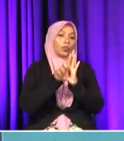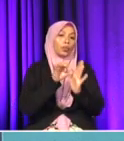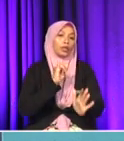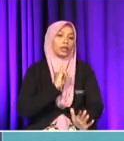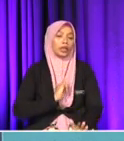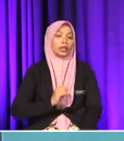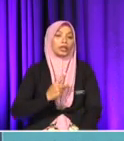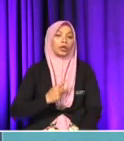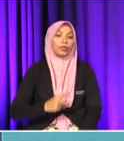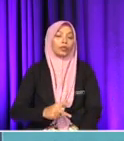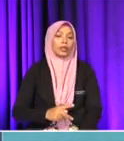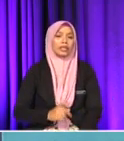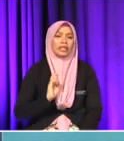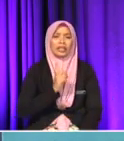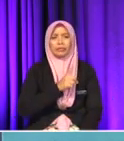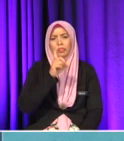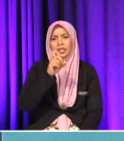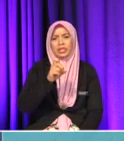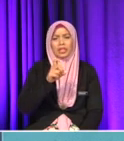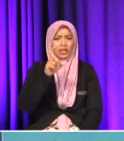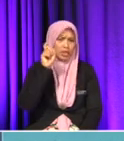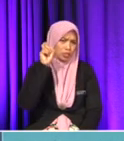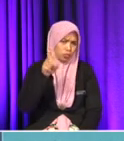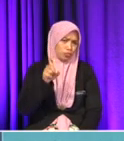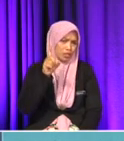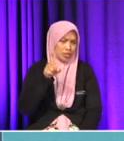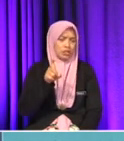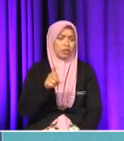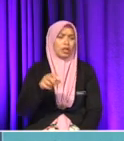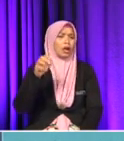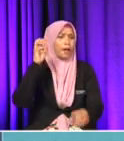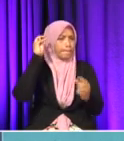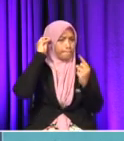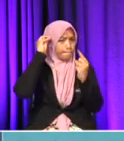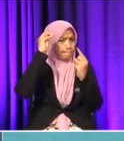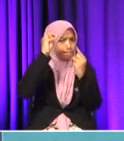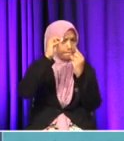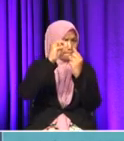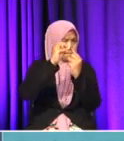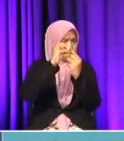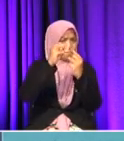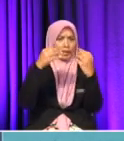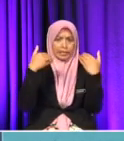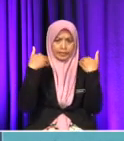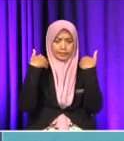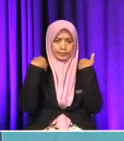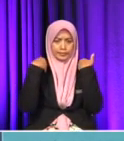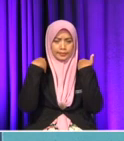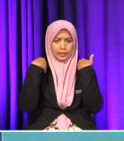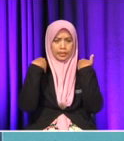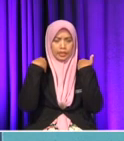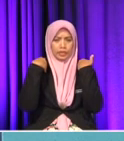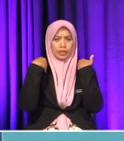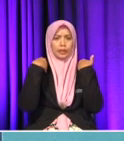menentukan matlamat biasanya matlama ini daripada organisasi yang